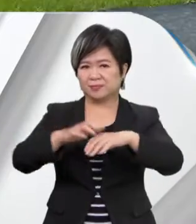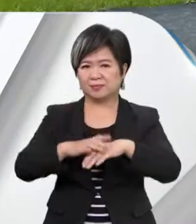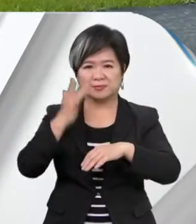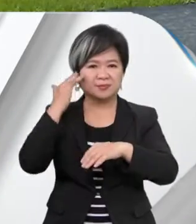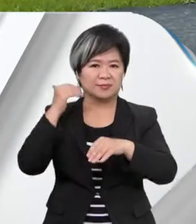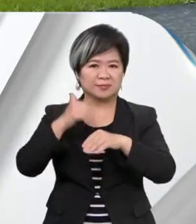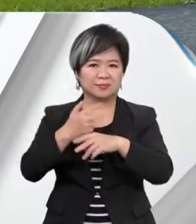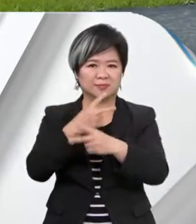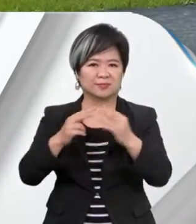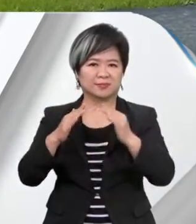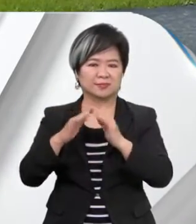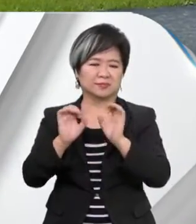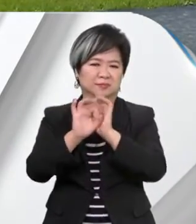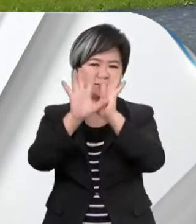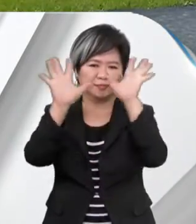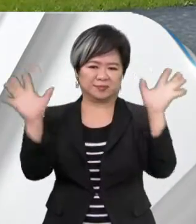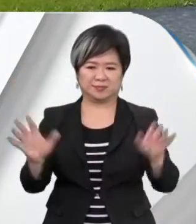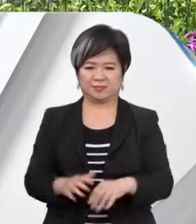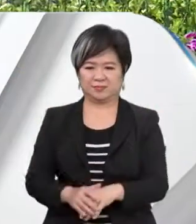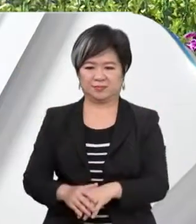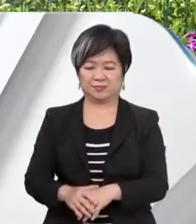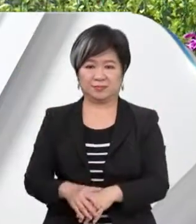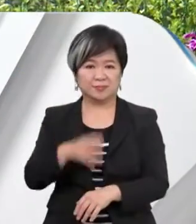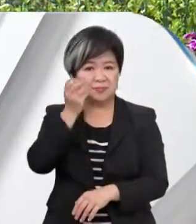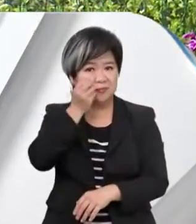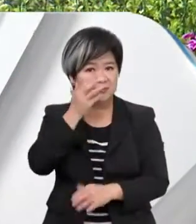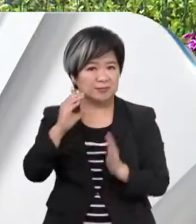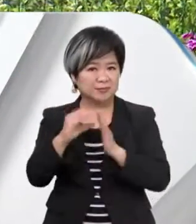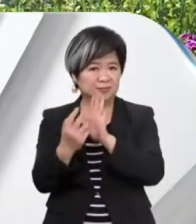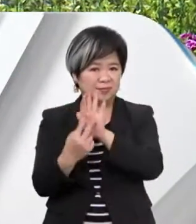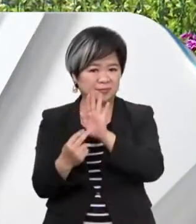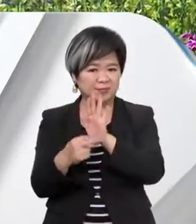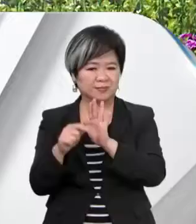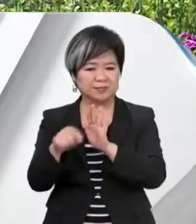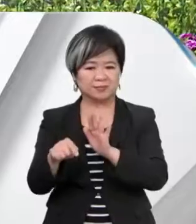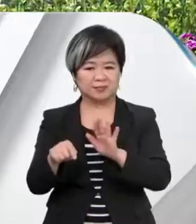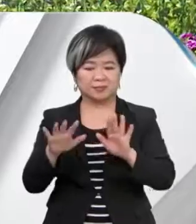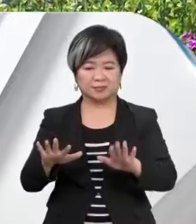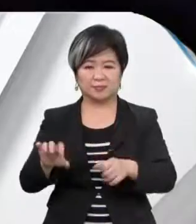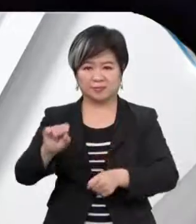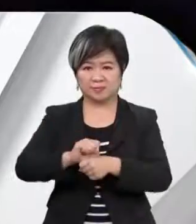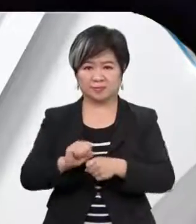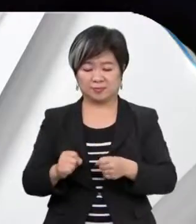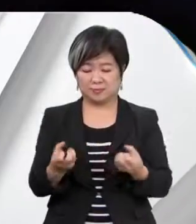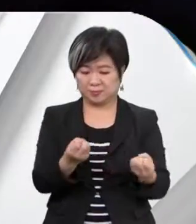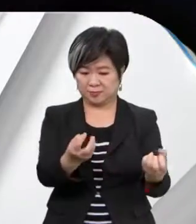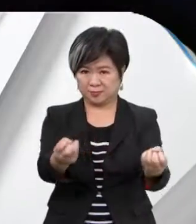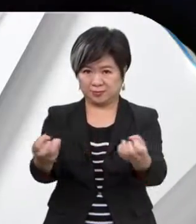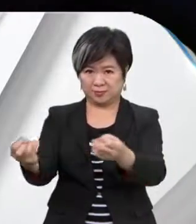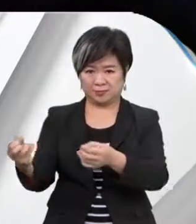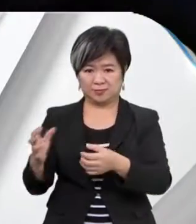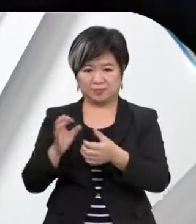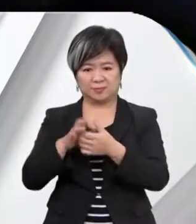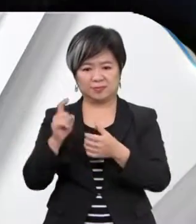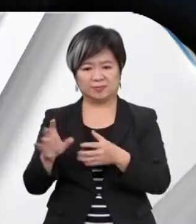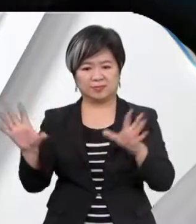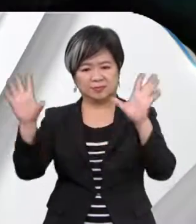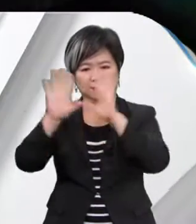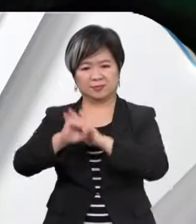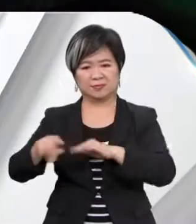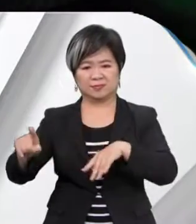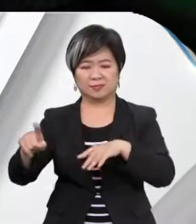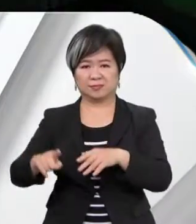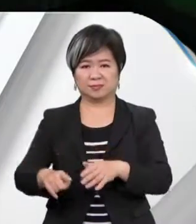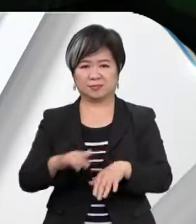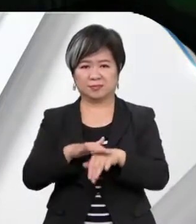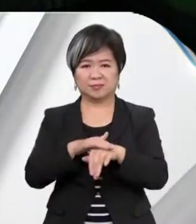家。 南投县政府观光处讲，今年灯会增加发挥气氛，汉堡新头青年桥灯光点照，展现